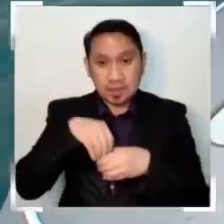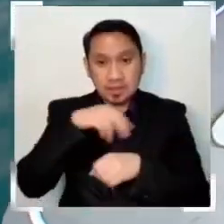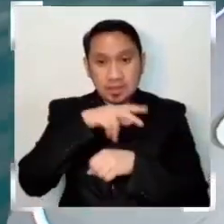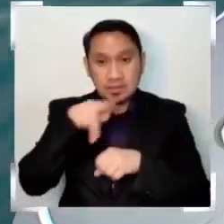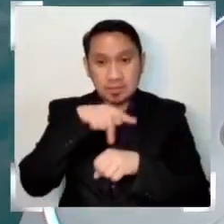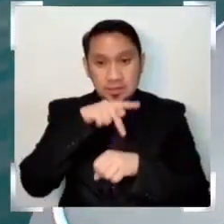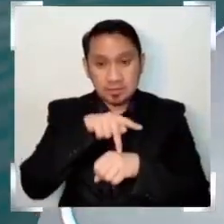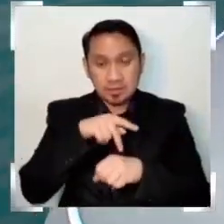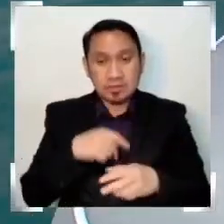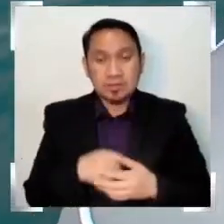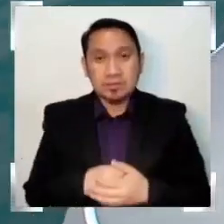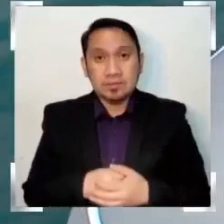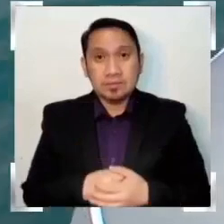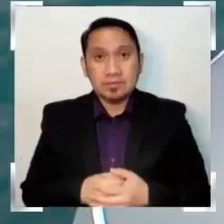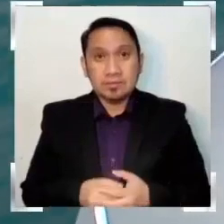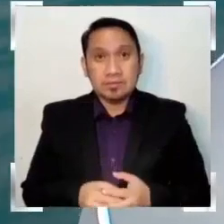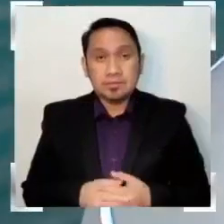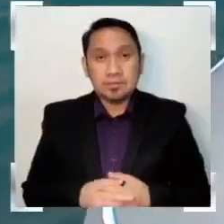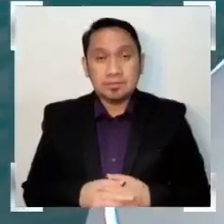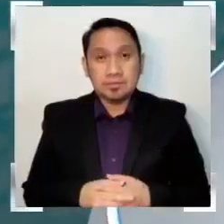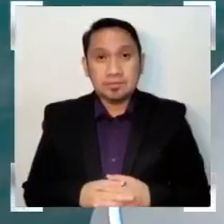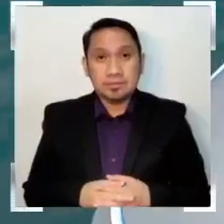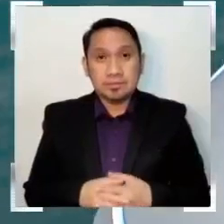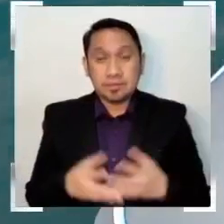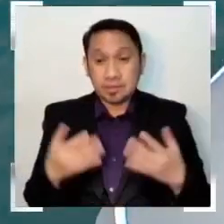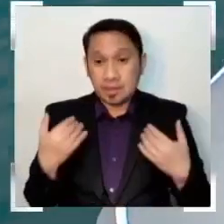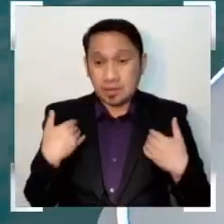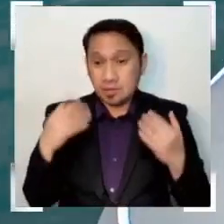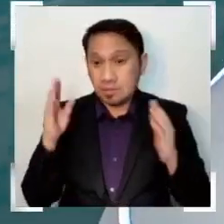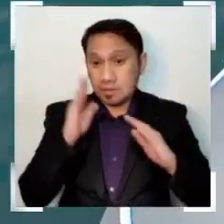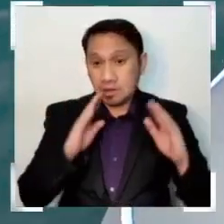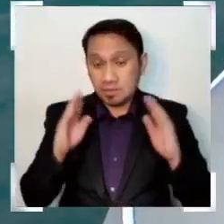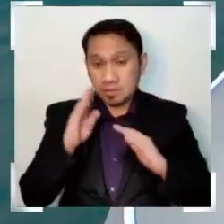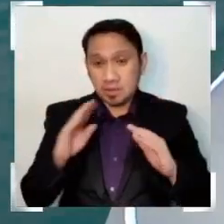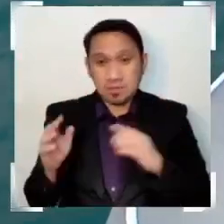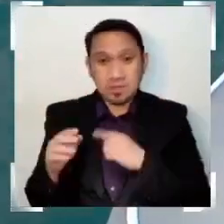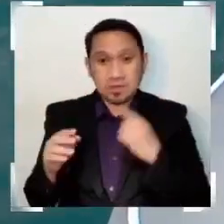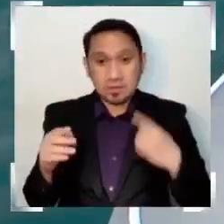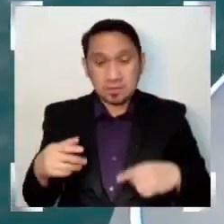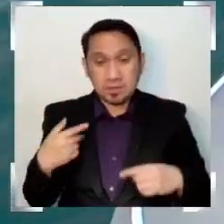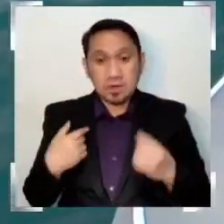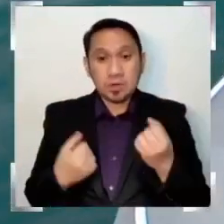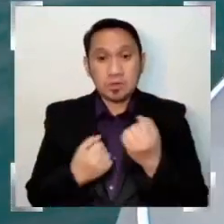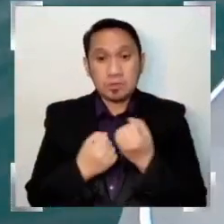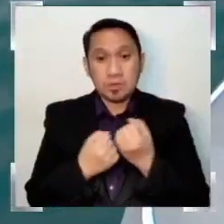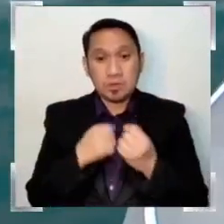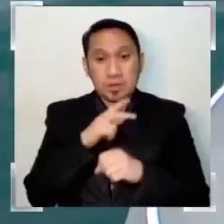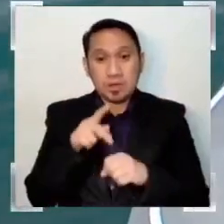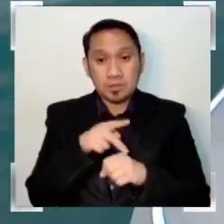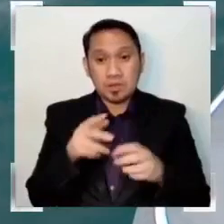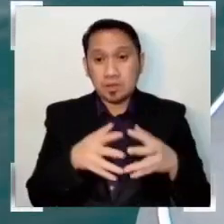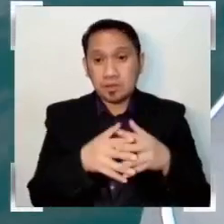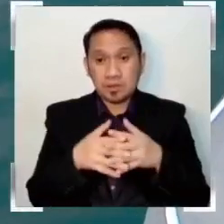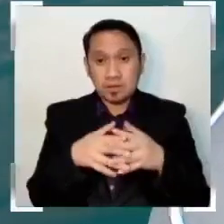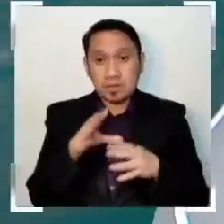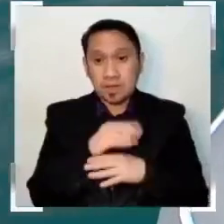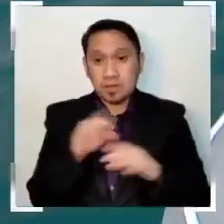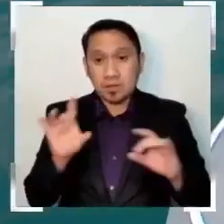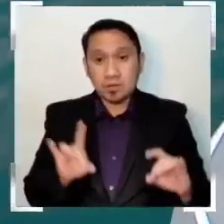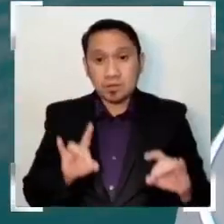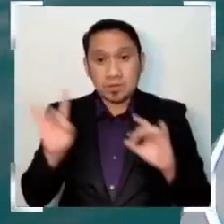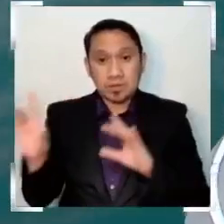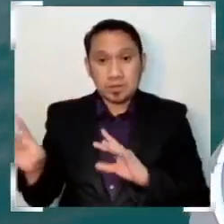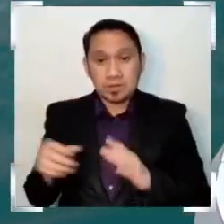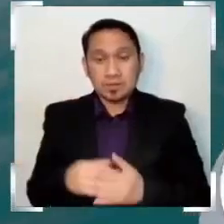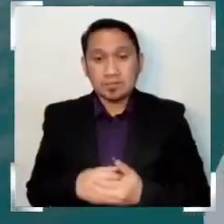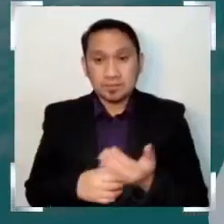ng Pilipinas. Sa gitna ng gusot sa China, kapwa nagpayag ng suporta sa Pilipinas, ang Amerika at Australia. Saksi